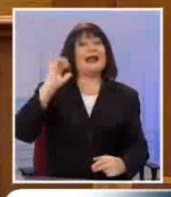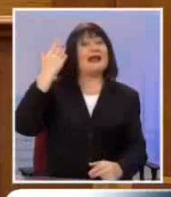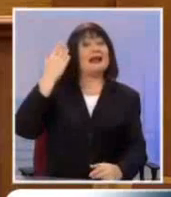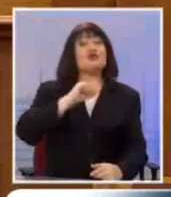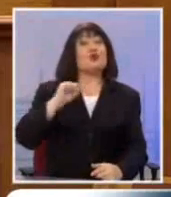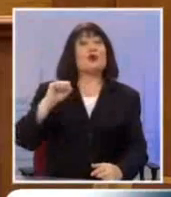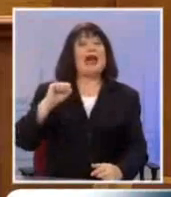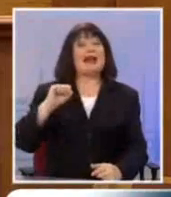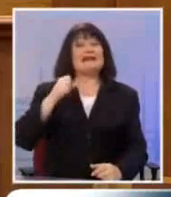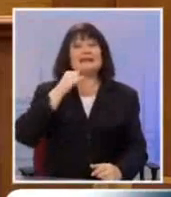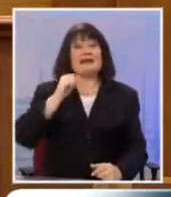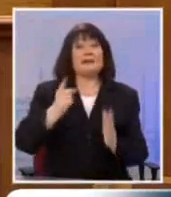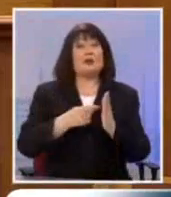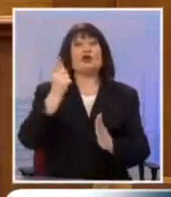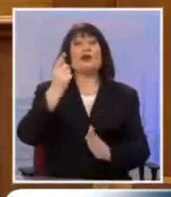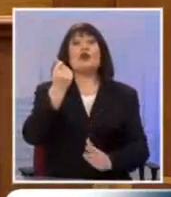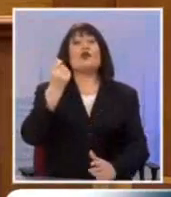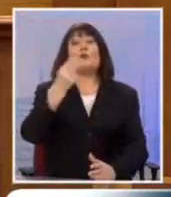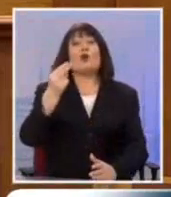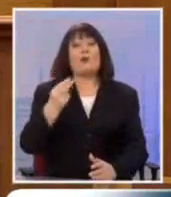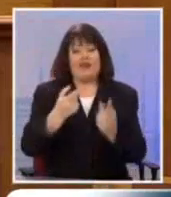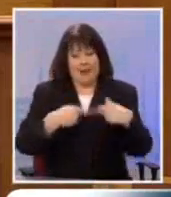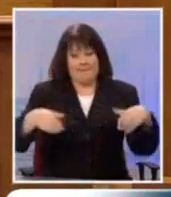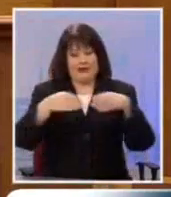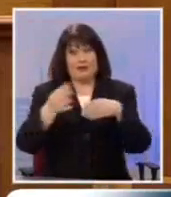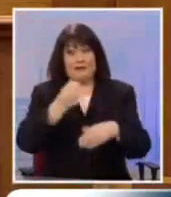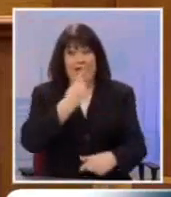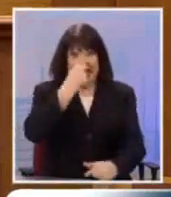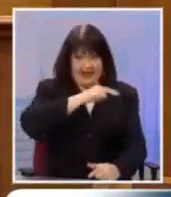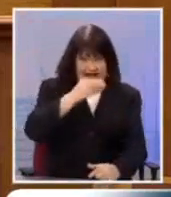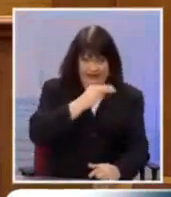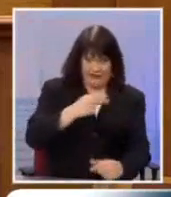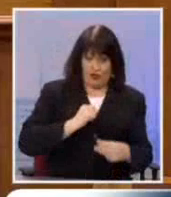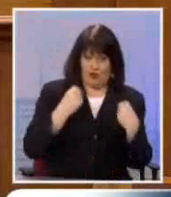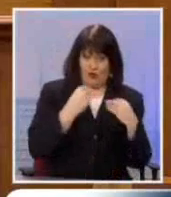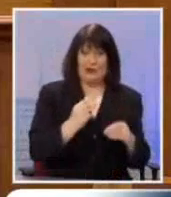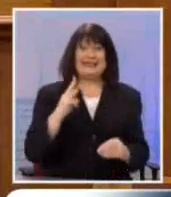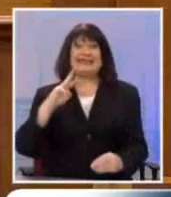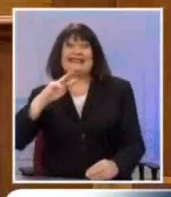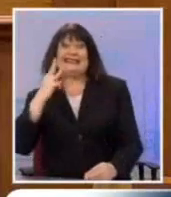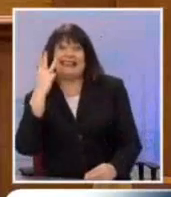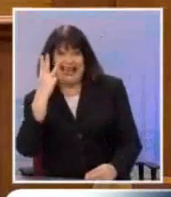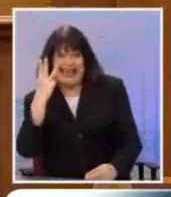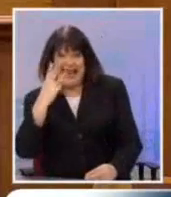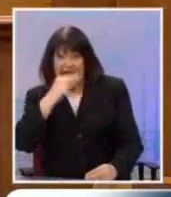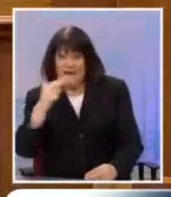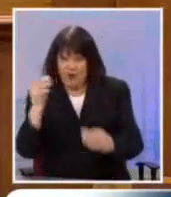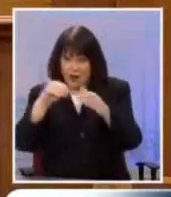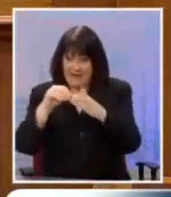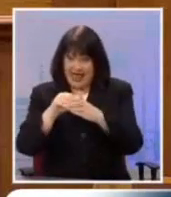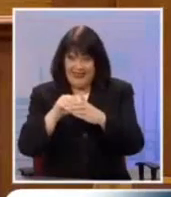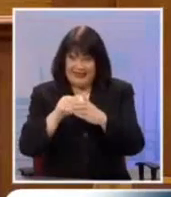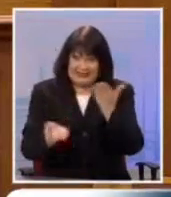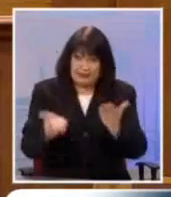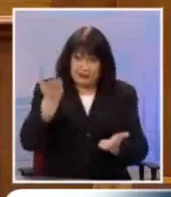διαρκή επιτροπή οικονομικών υποθέσεων, ότι για κάθε ευρώ ιδιωτικοποίηση θα έχουμε 3 ευρώ επένδυση, δεν έγινε ποτέ